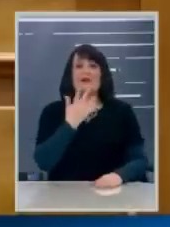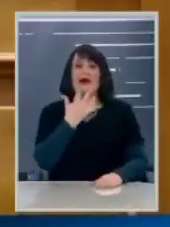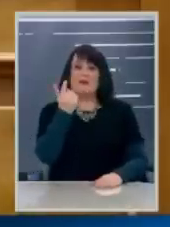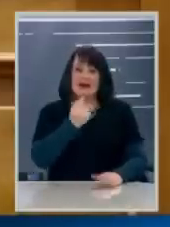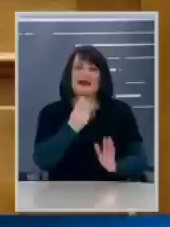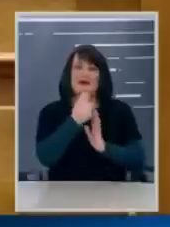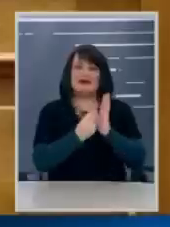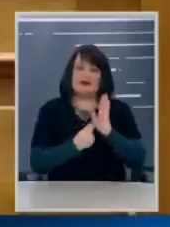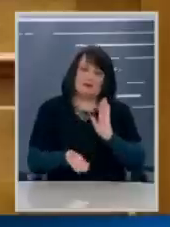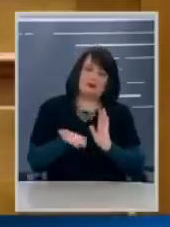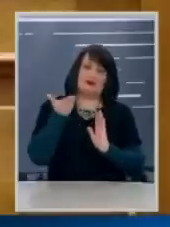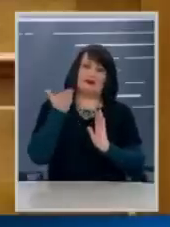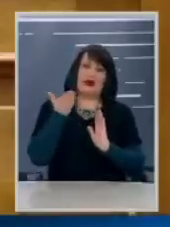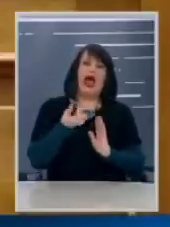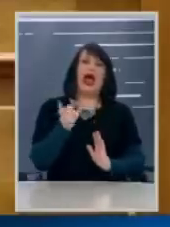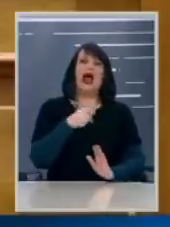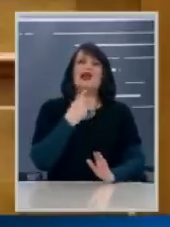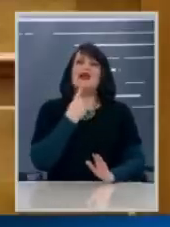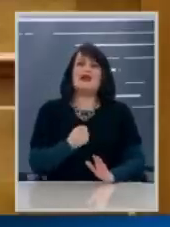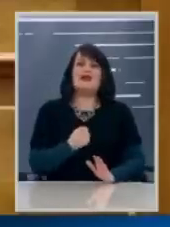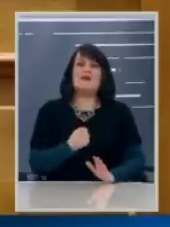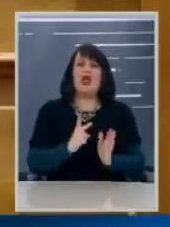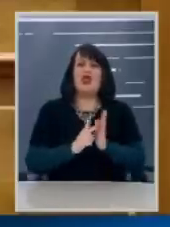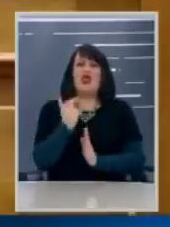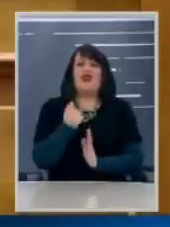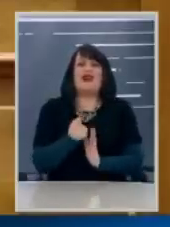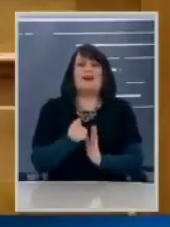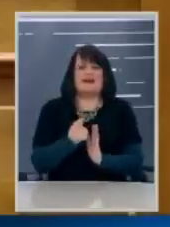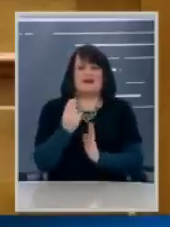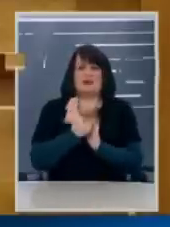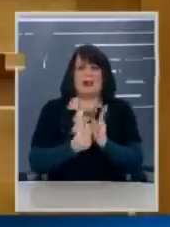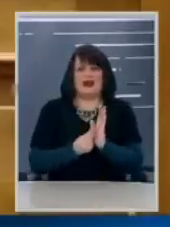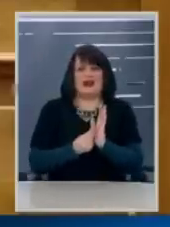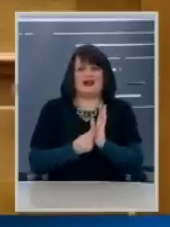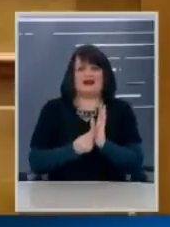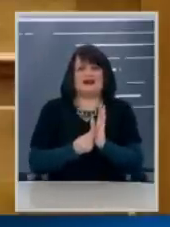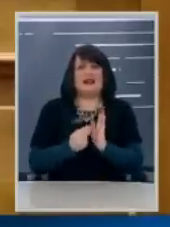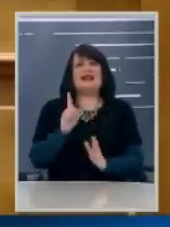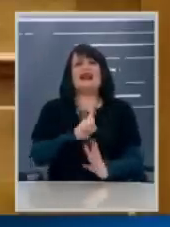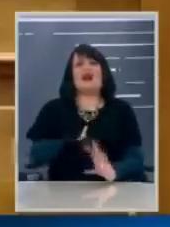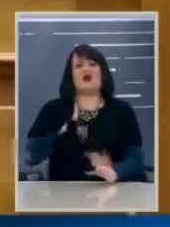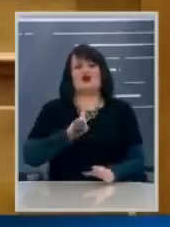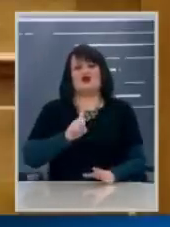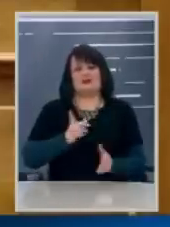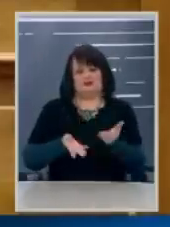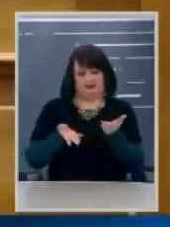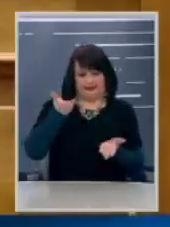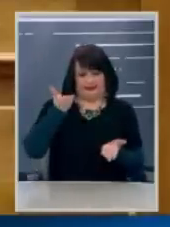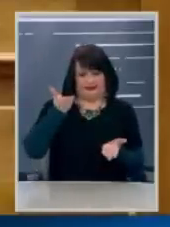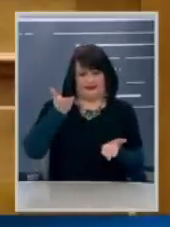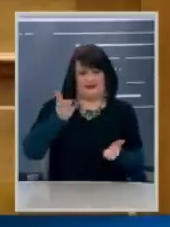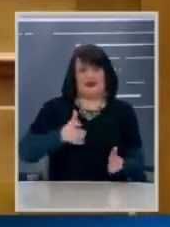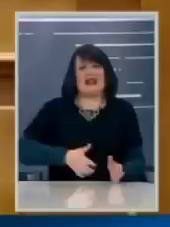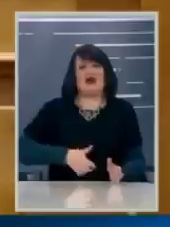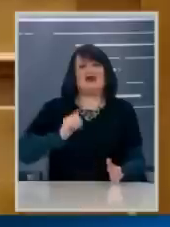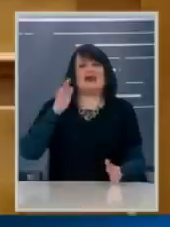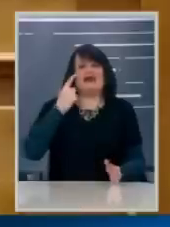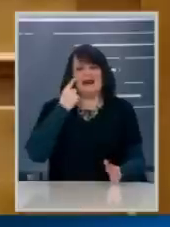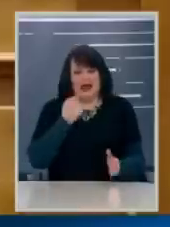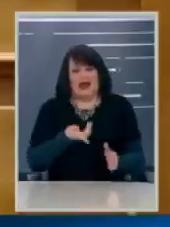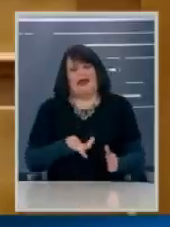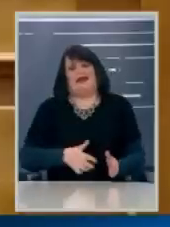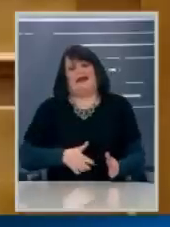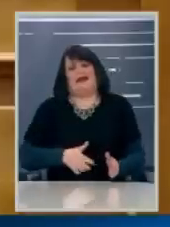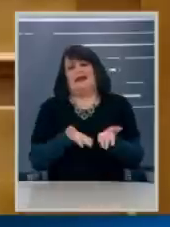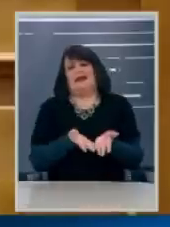η Eurobridge, η άλλη της Opinion έδινε 12,5 μονάδες στο Μητσοτάκη. Και γελούσαν οι ξένοι. Δεν